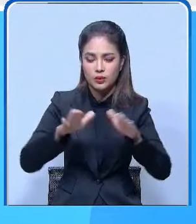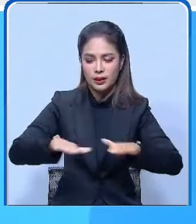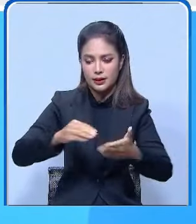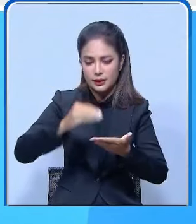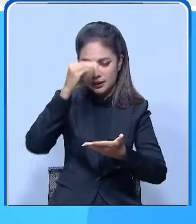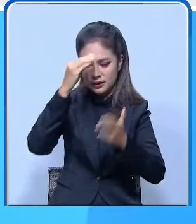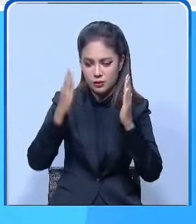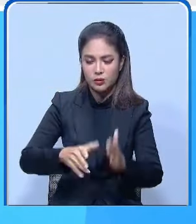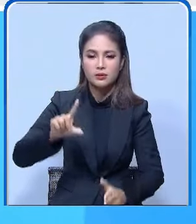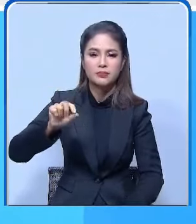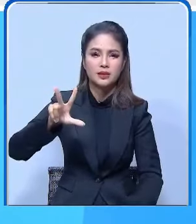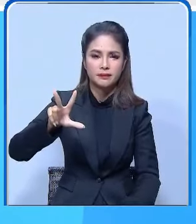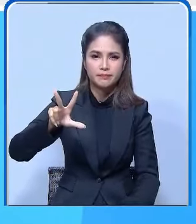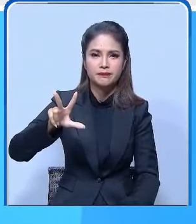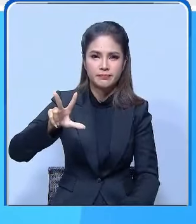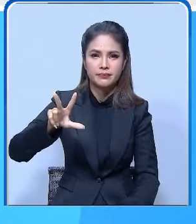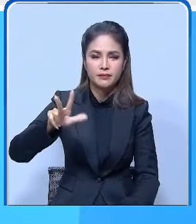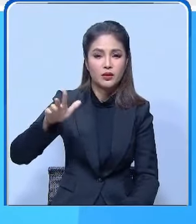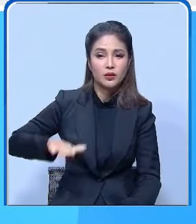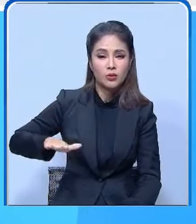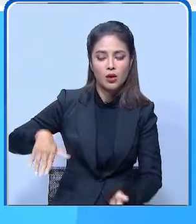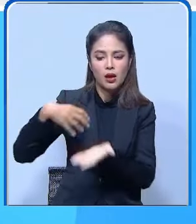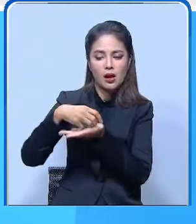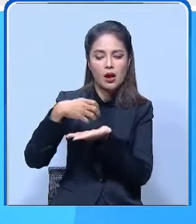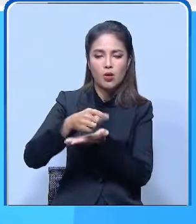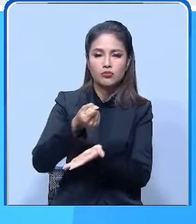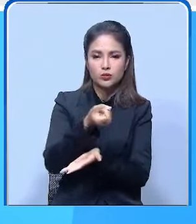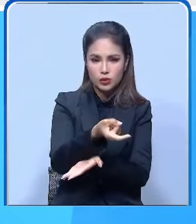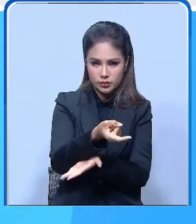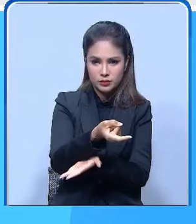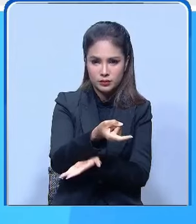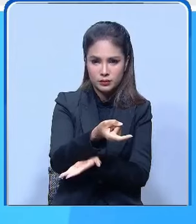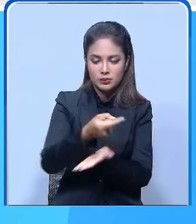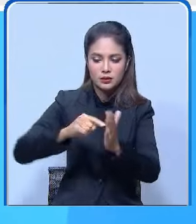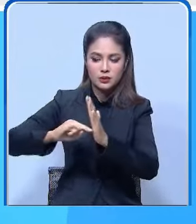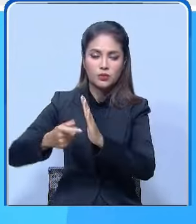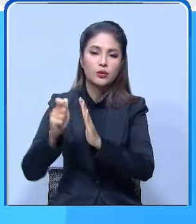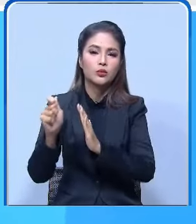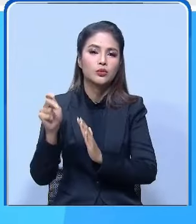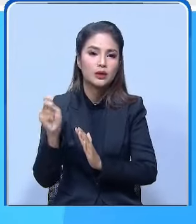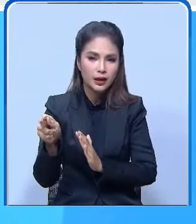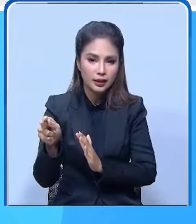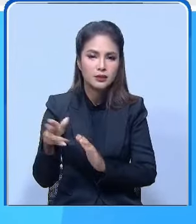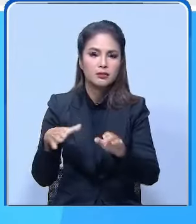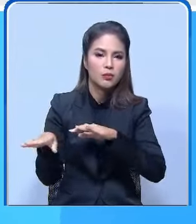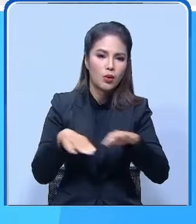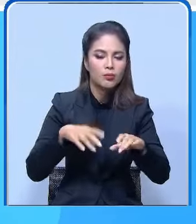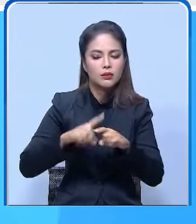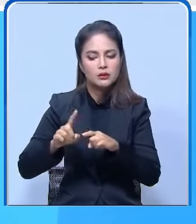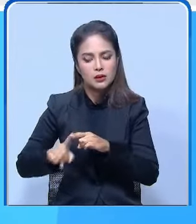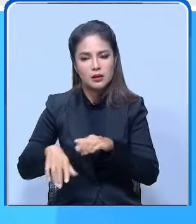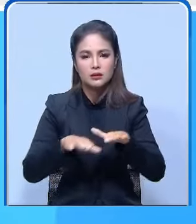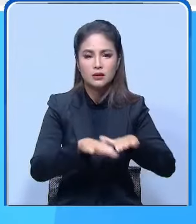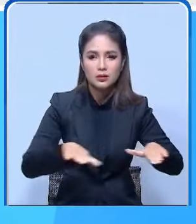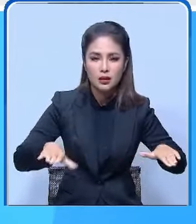น้อยรสลินหนูตอนะคะก็จะรายงานสดมาจากในพื้นที่ด้วยแล้วก็ความคืบหน้าทางคดีต่างๆนะคะเด็กๆที่ยังรักษ